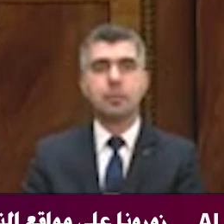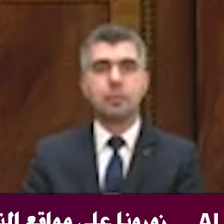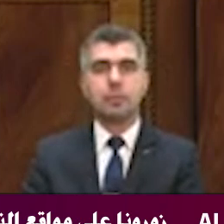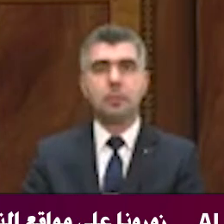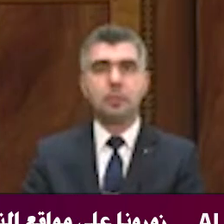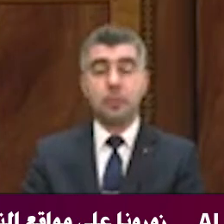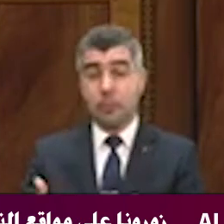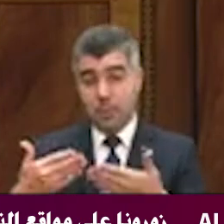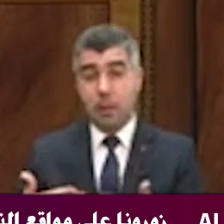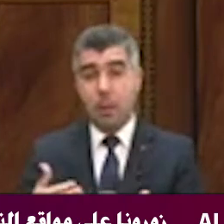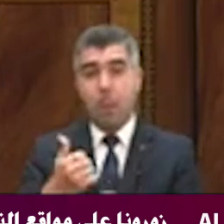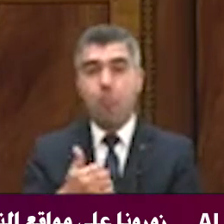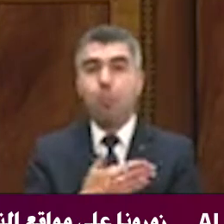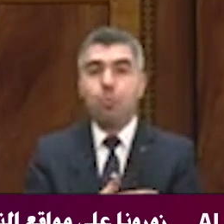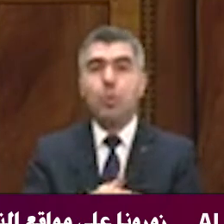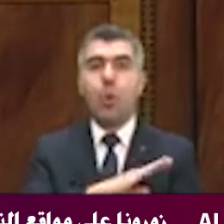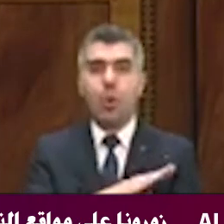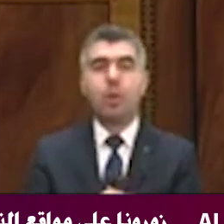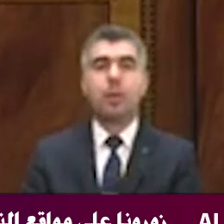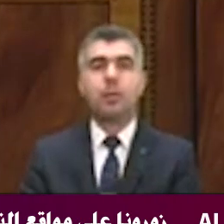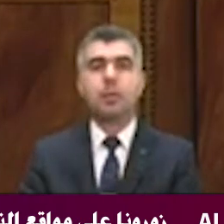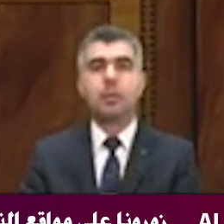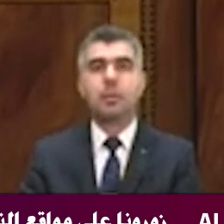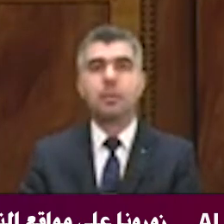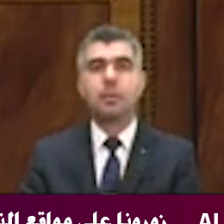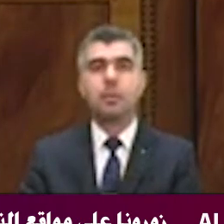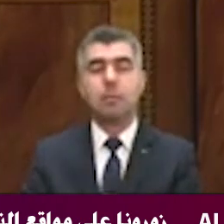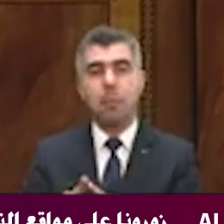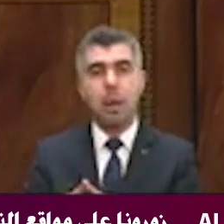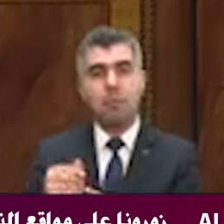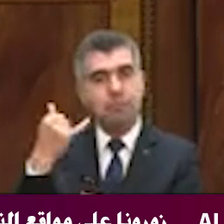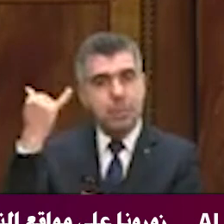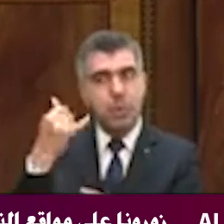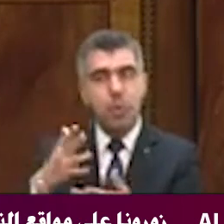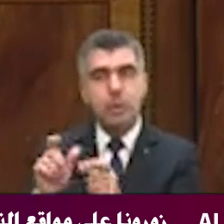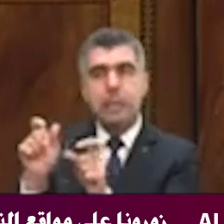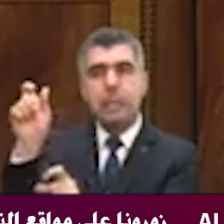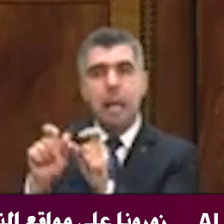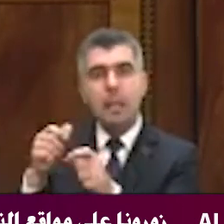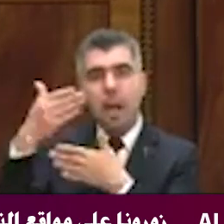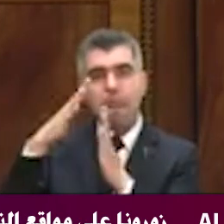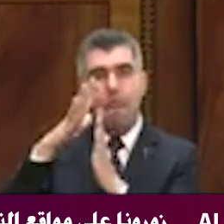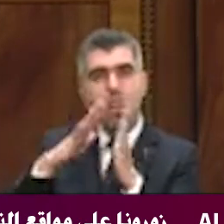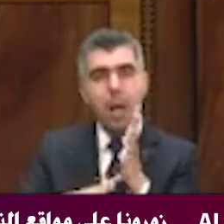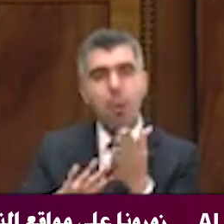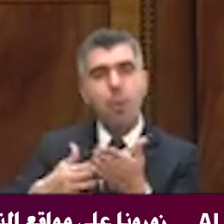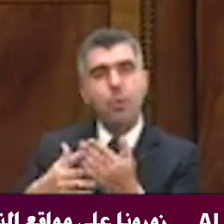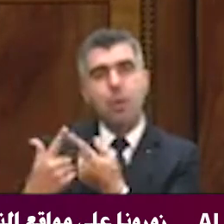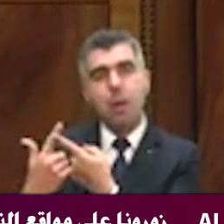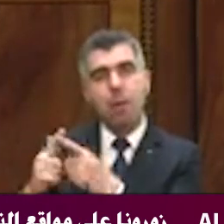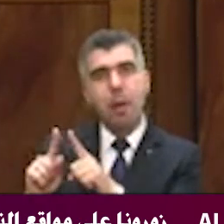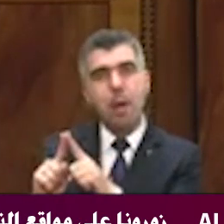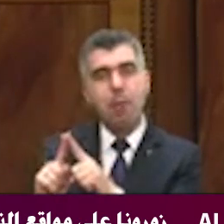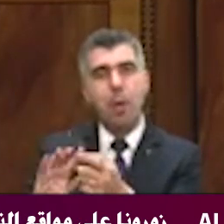هذه لحظة مسؤولية تتطلب منا الوعي بانتظارات الشعب المغربي الذي أبدع أشكالاً من